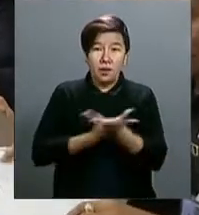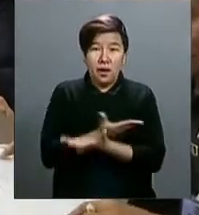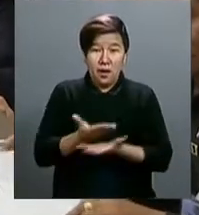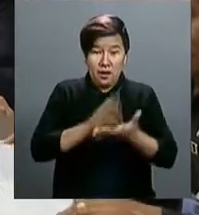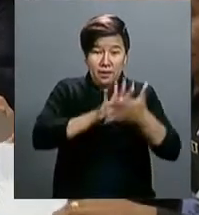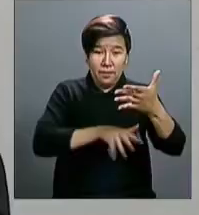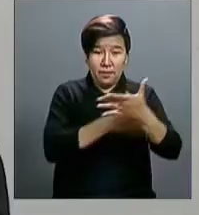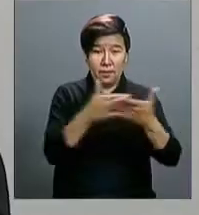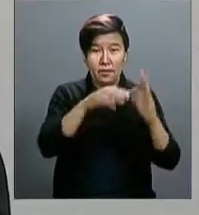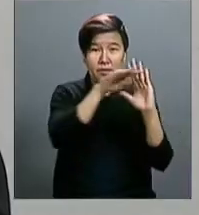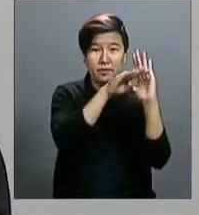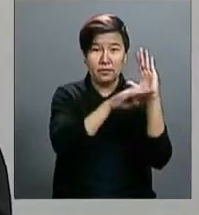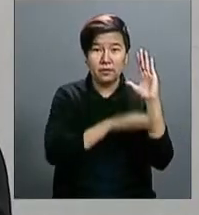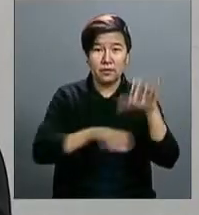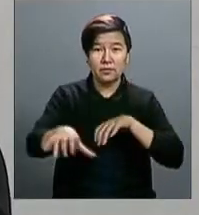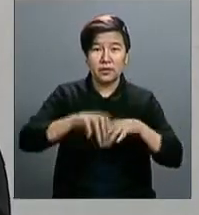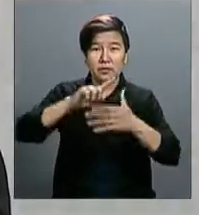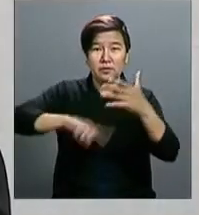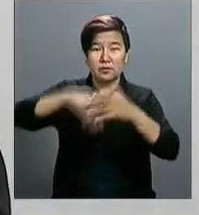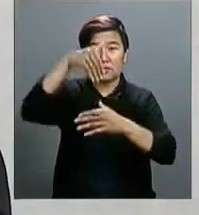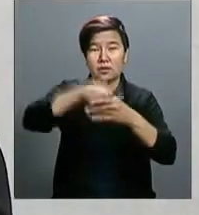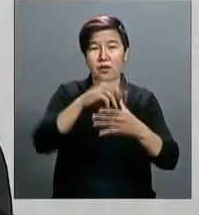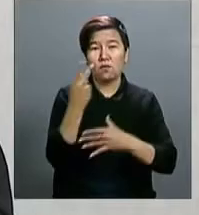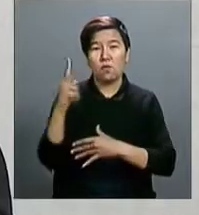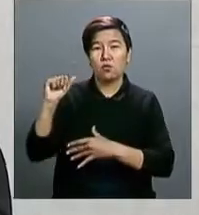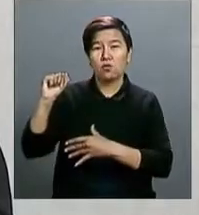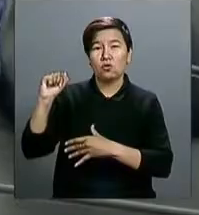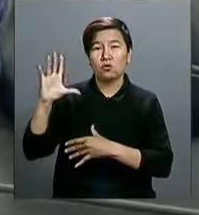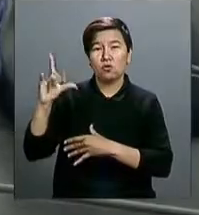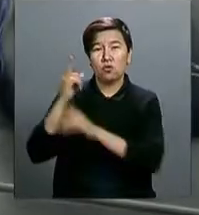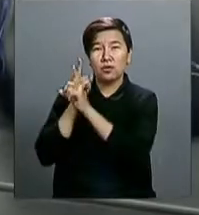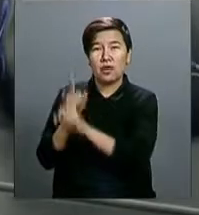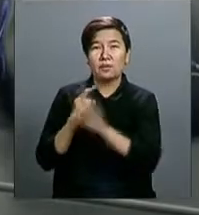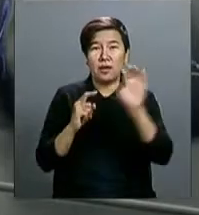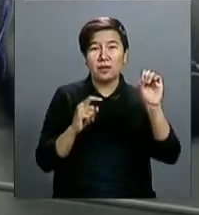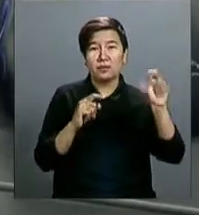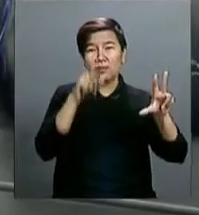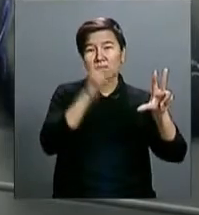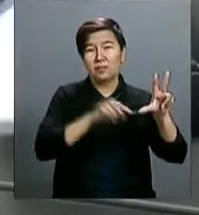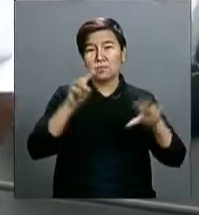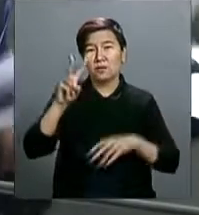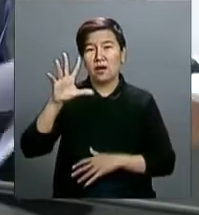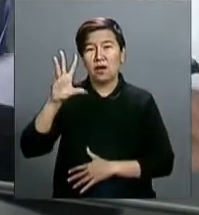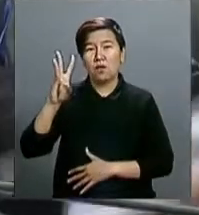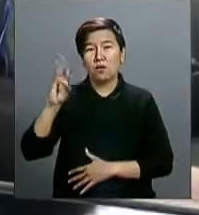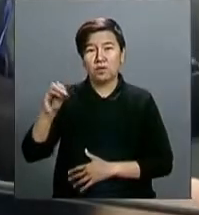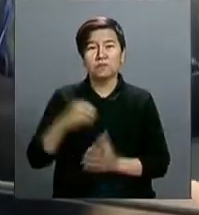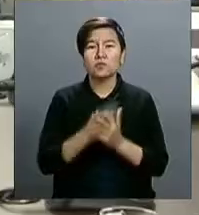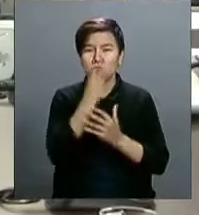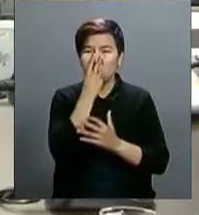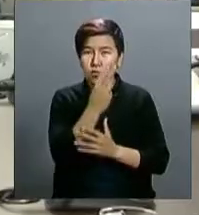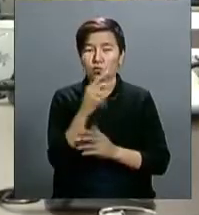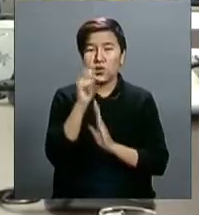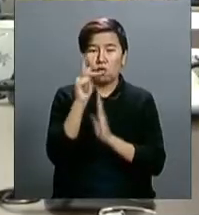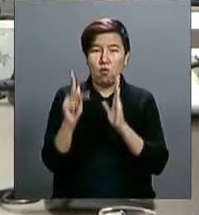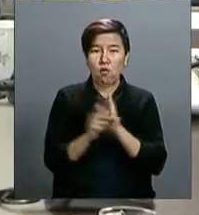ผนและขั้นตอนการจัดการเลือกตั้งตามคำสั่งคสช.ที่53/2560จะเกิดขึ้นอีกครั้งหลังกฎหม